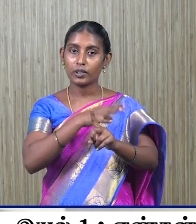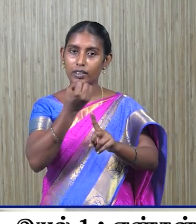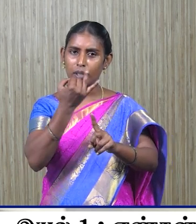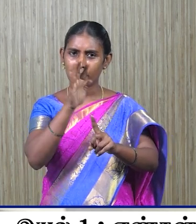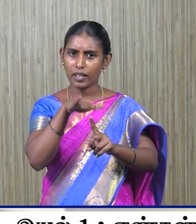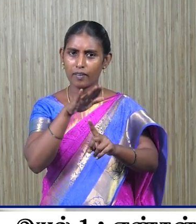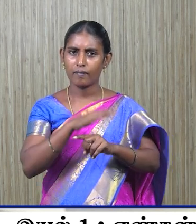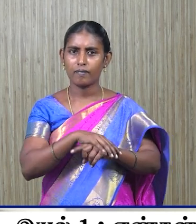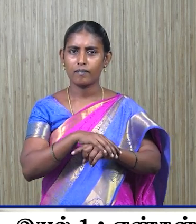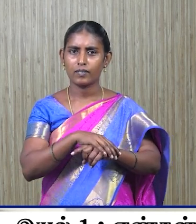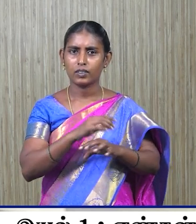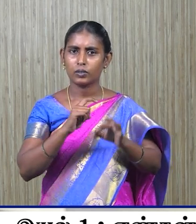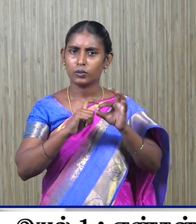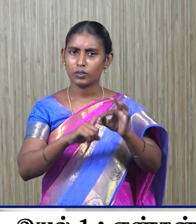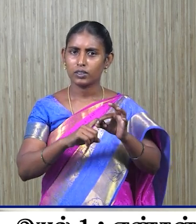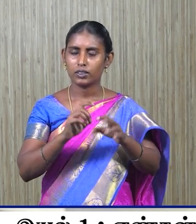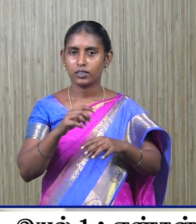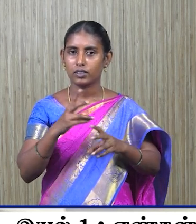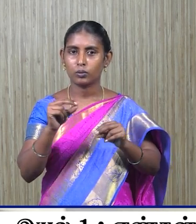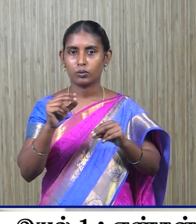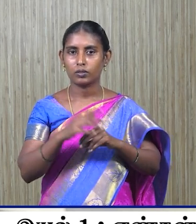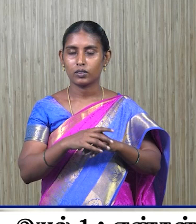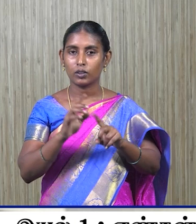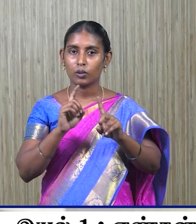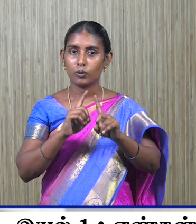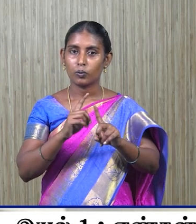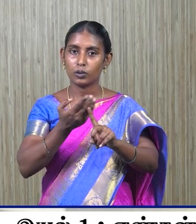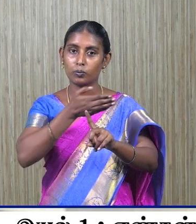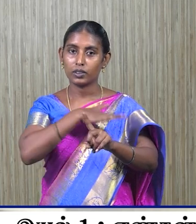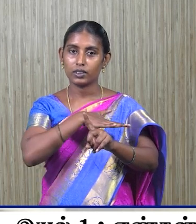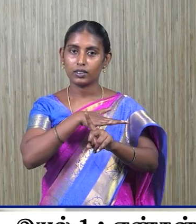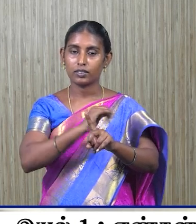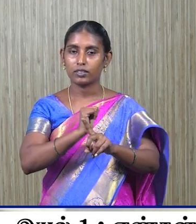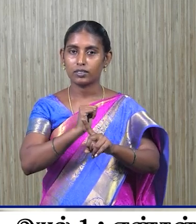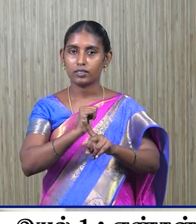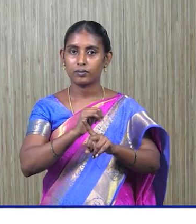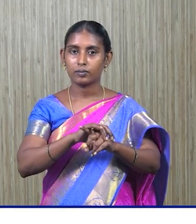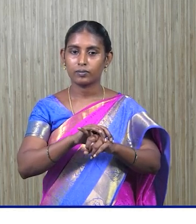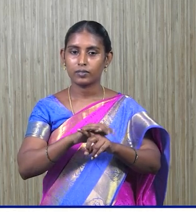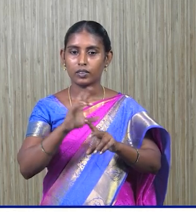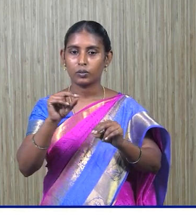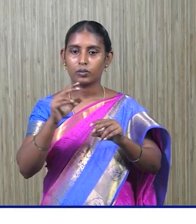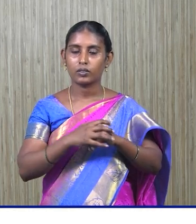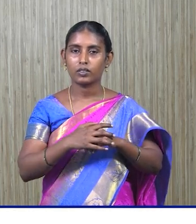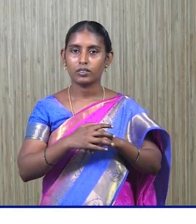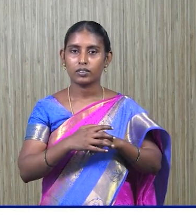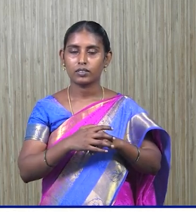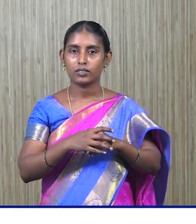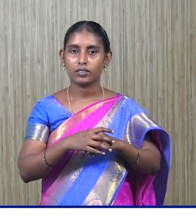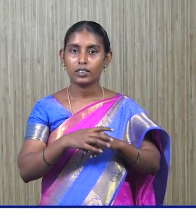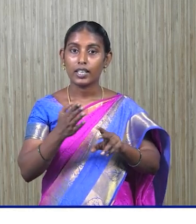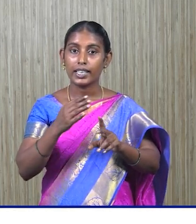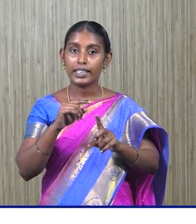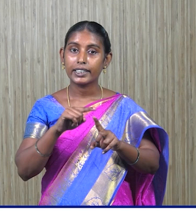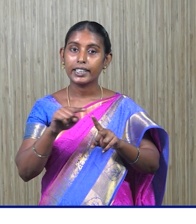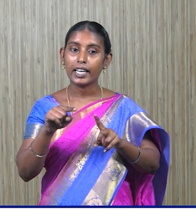இருக்கின்றதா பாருங்கள். இல்லை. அப்போ ஒன்று என்ற எண்ணிற்கு முன்னி இருக்கின்றதா? இல்லை. அப்போ இயலன்கள்